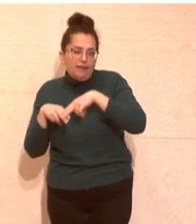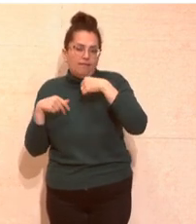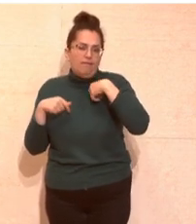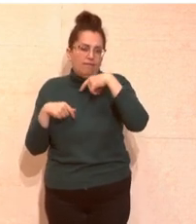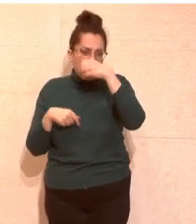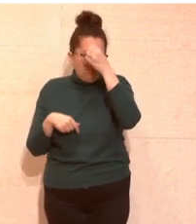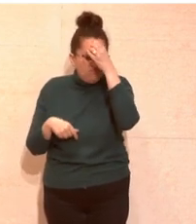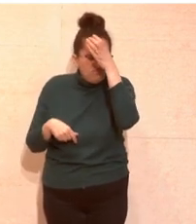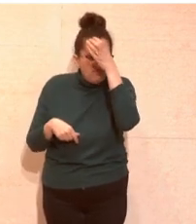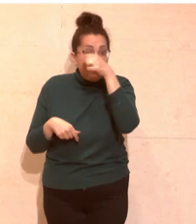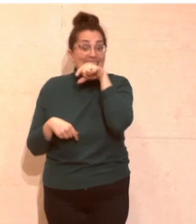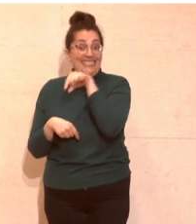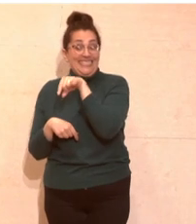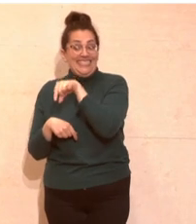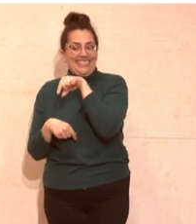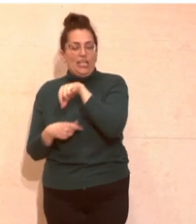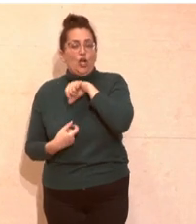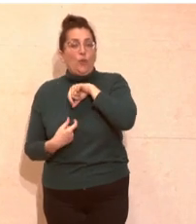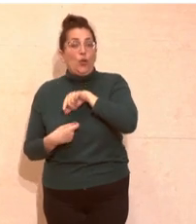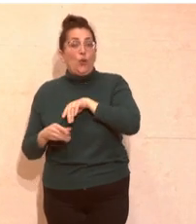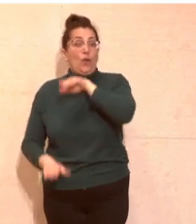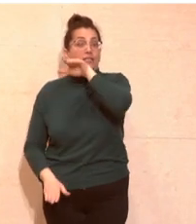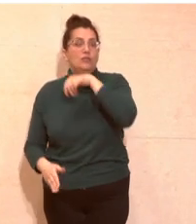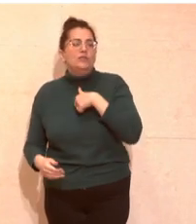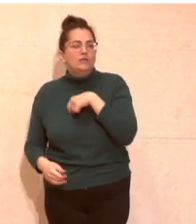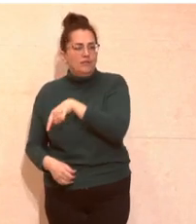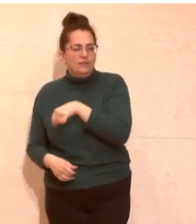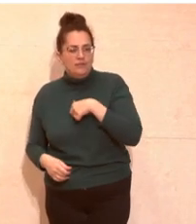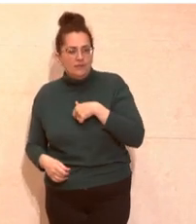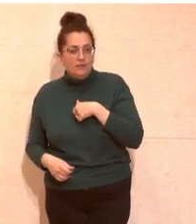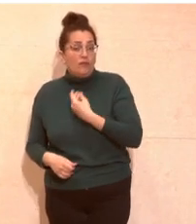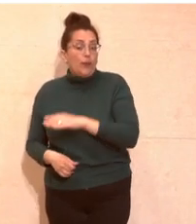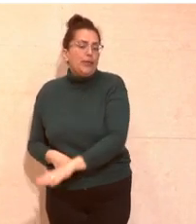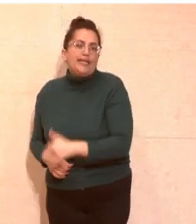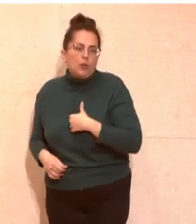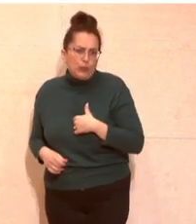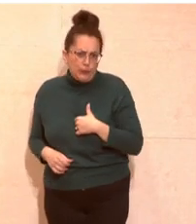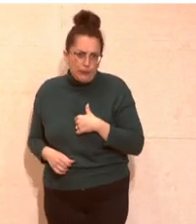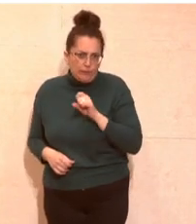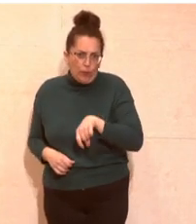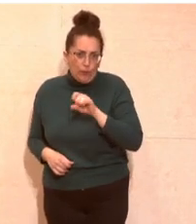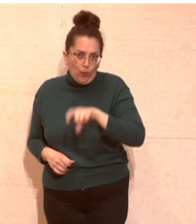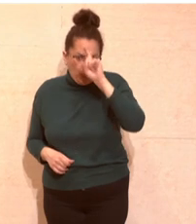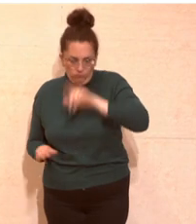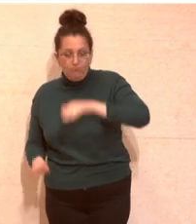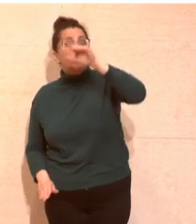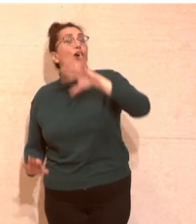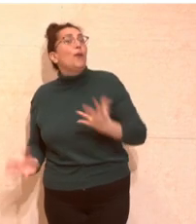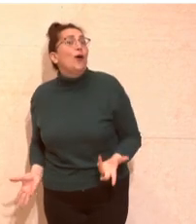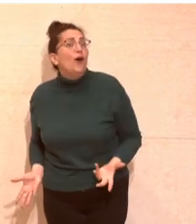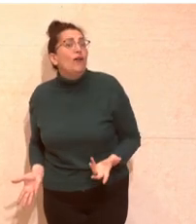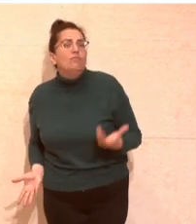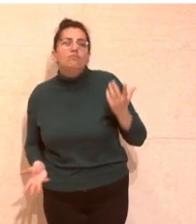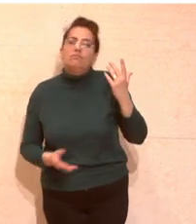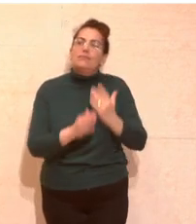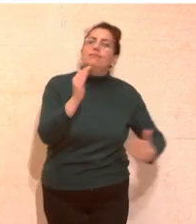C'est le moment où on va sécréter l'hormone de croissance, et chez le petit enfant c'est bien sûr très important parce que c'est ce qui permet de grandir. Chez l'adulte ce